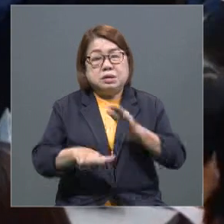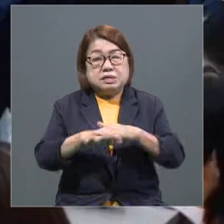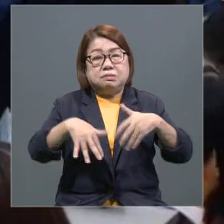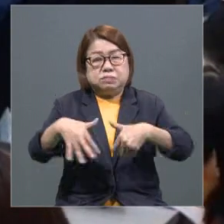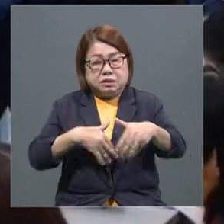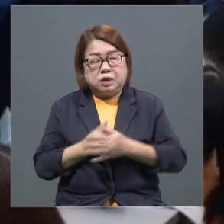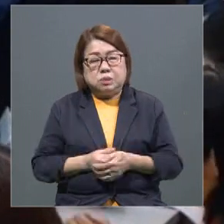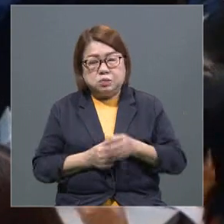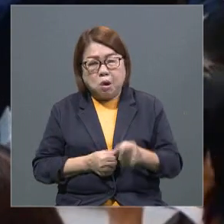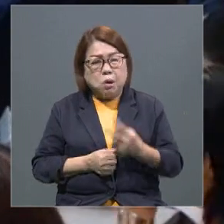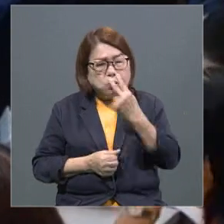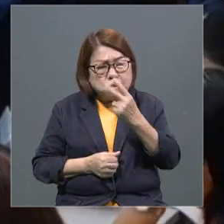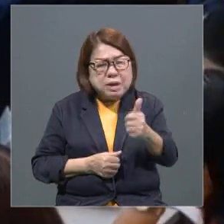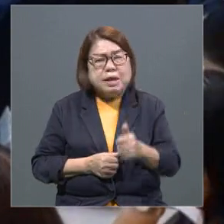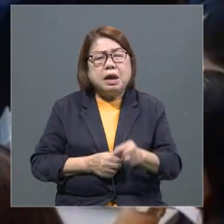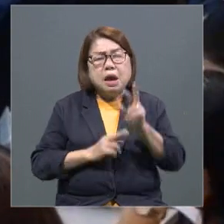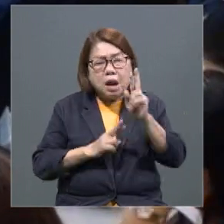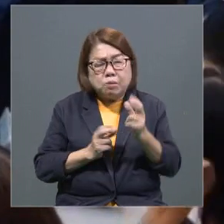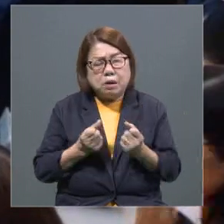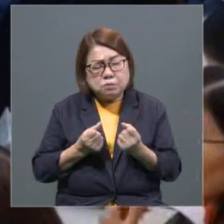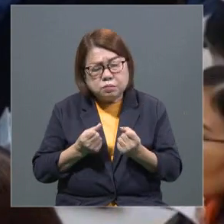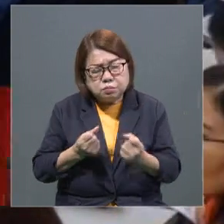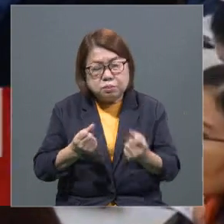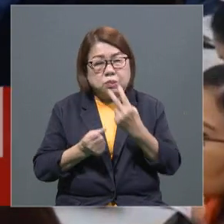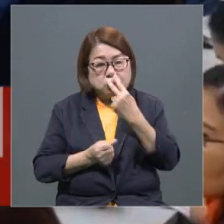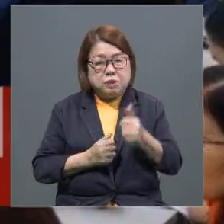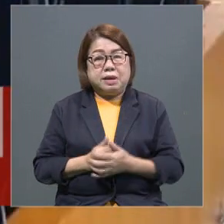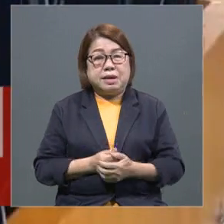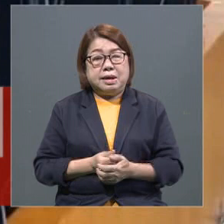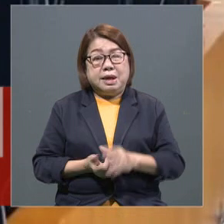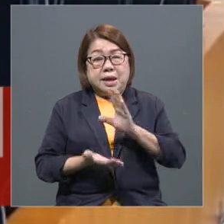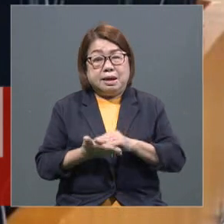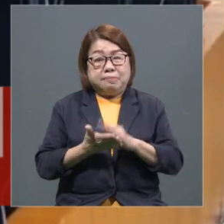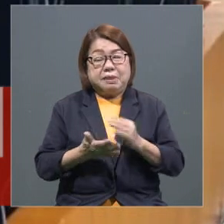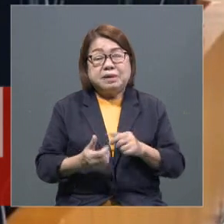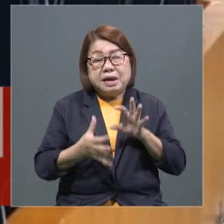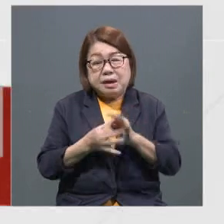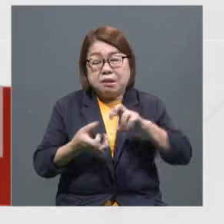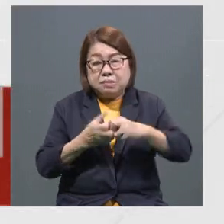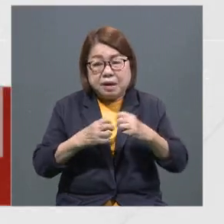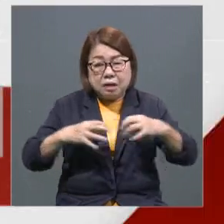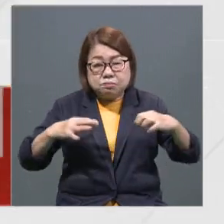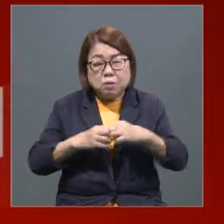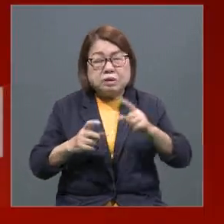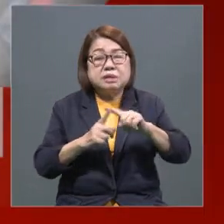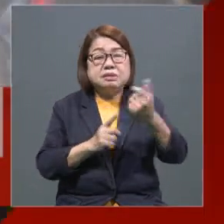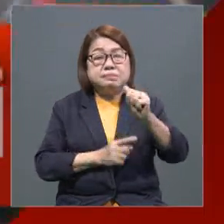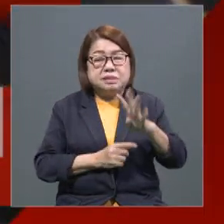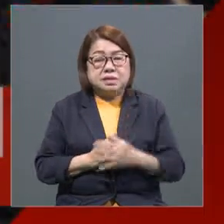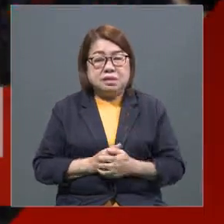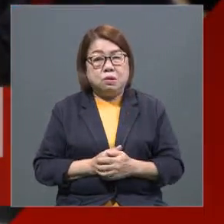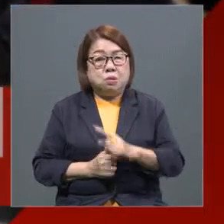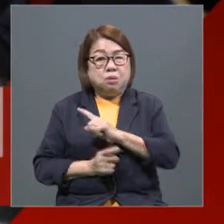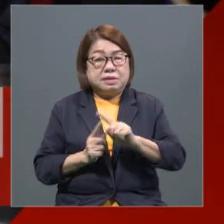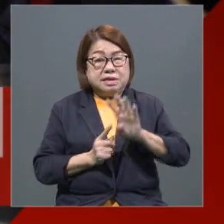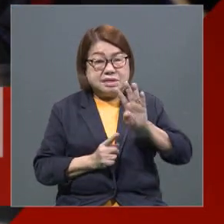ครับเพิ่มความระมัดระวังในการขับขี่ด้วยนะฮะไปดูสถิติอุบัติเหตุทางถนนคะประจำวันที่ 14เมษายนนะคะก็เป็นวันที่ 4